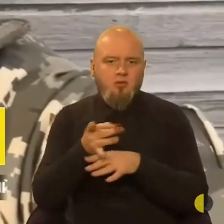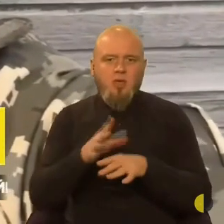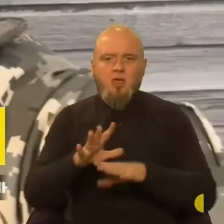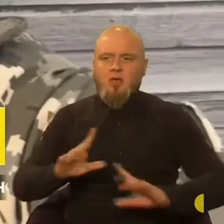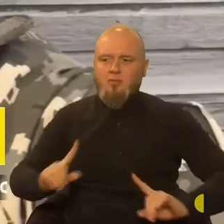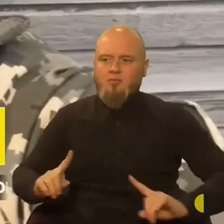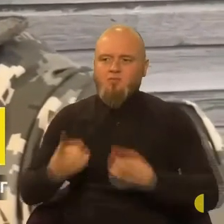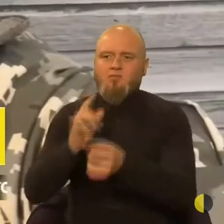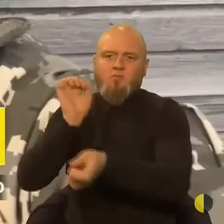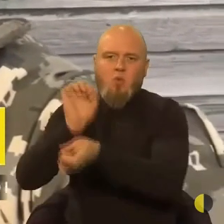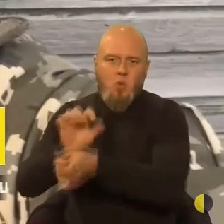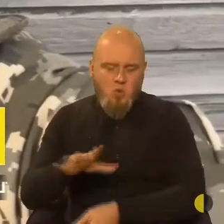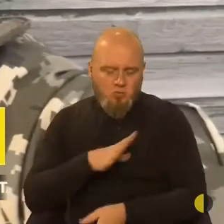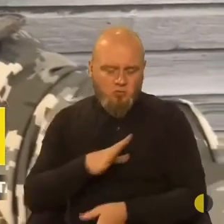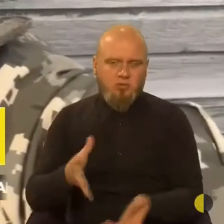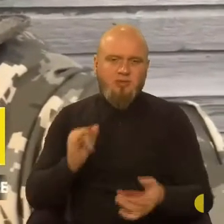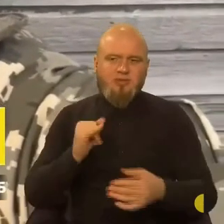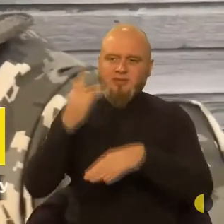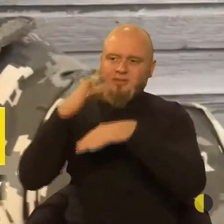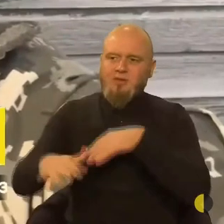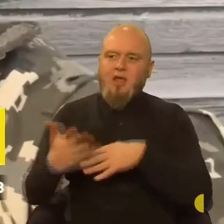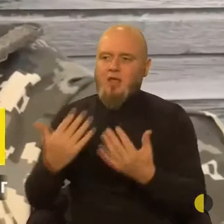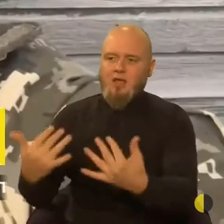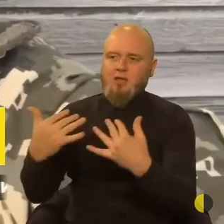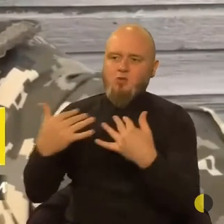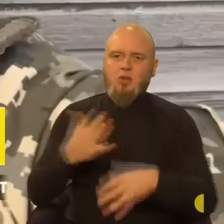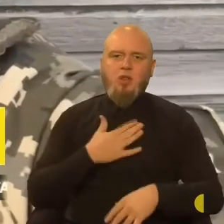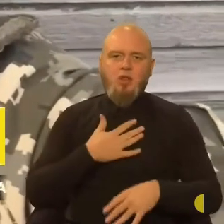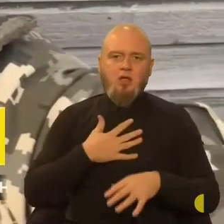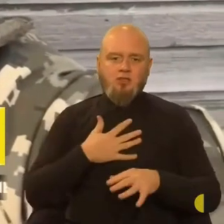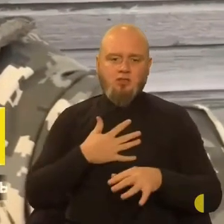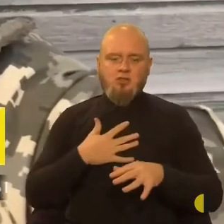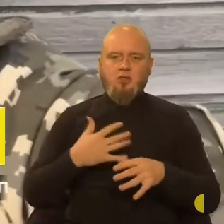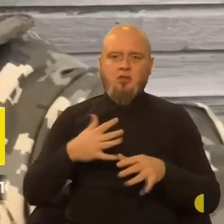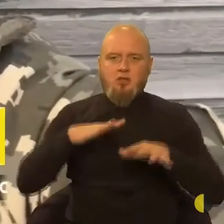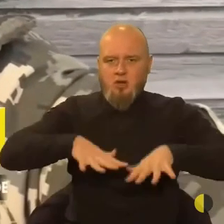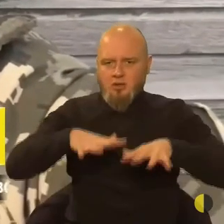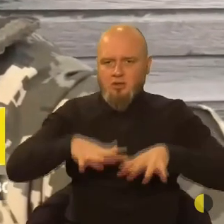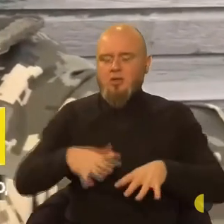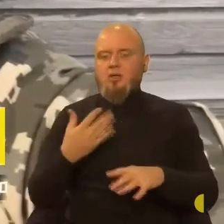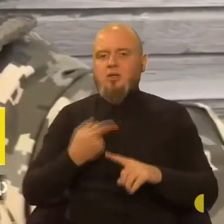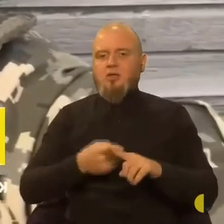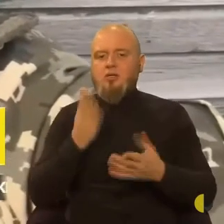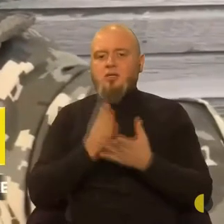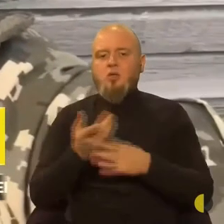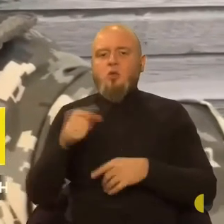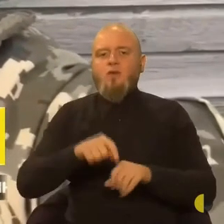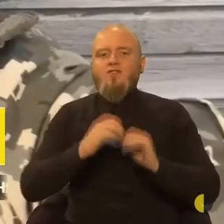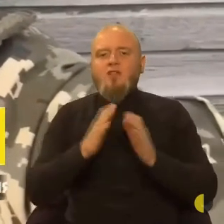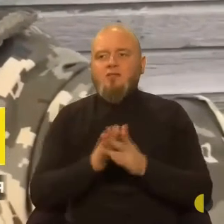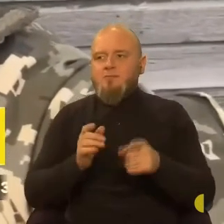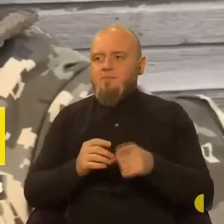полон, і знищували, які наступали на наші ряди. Це є